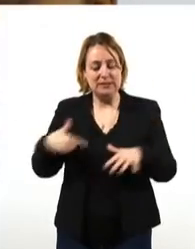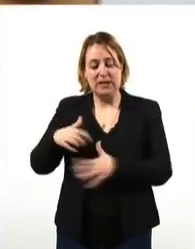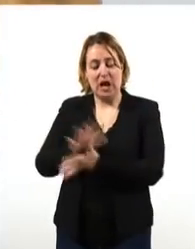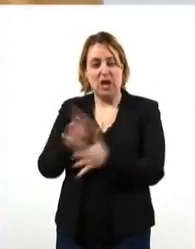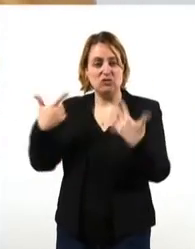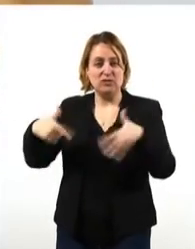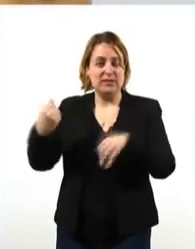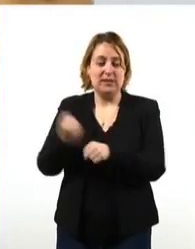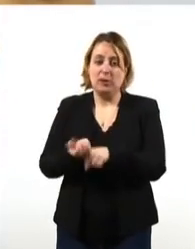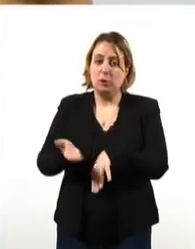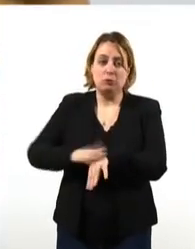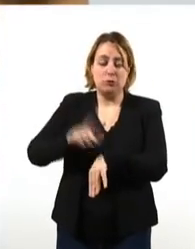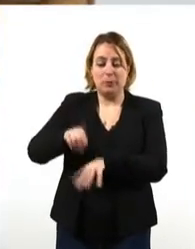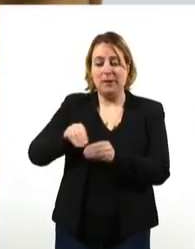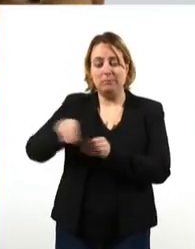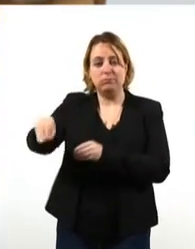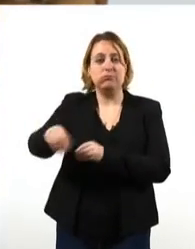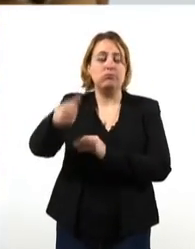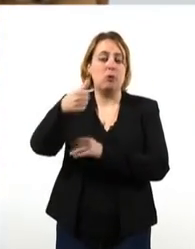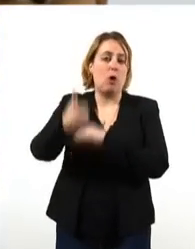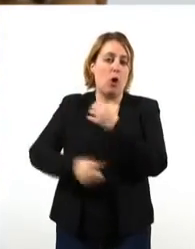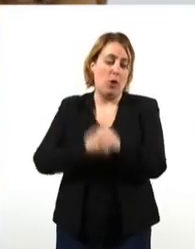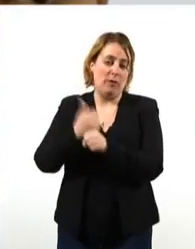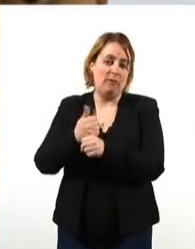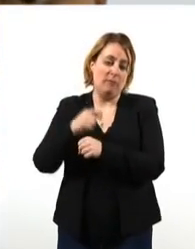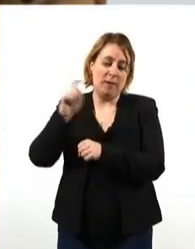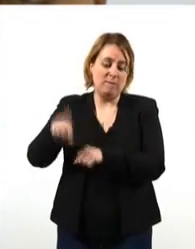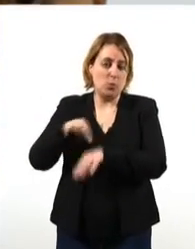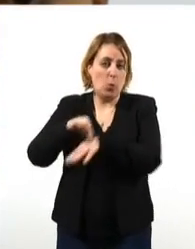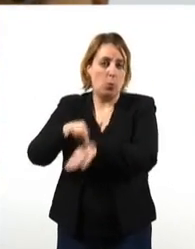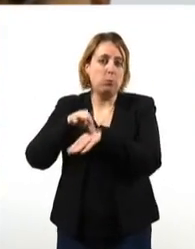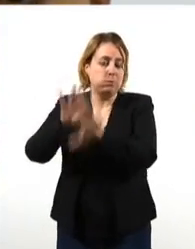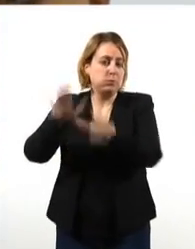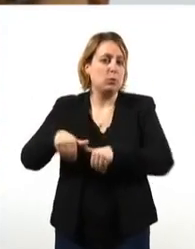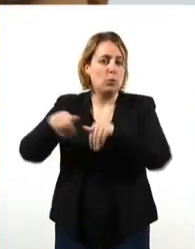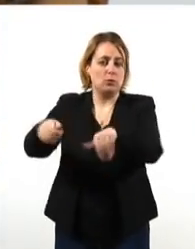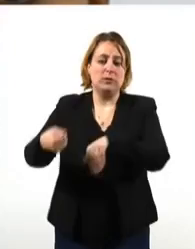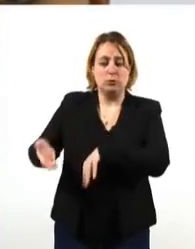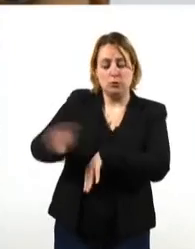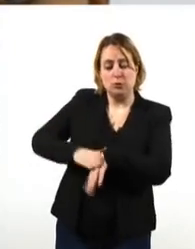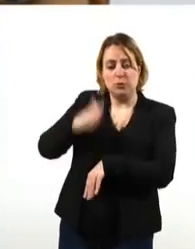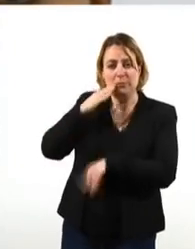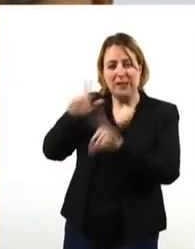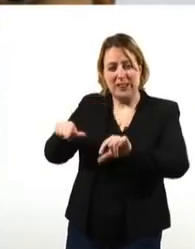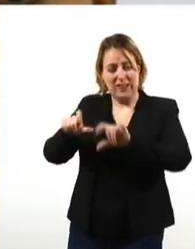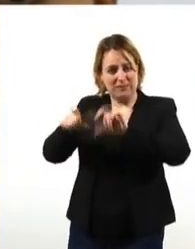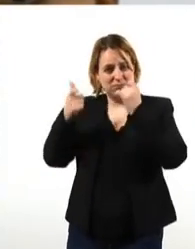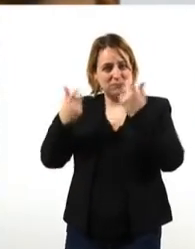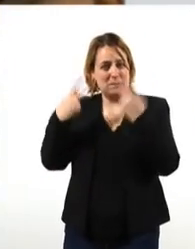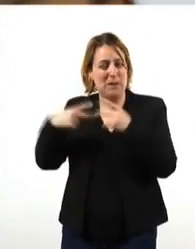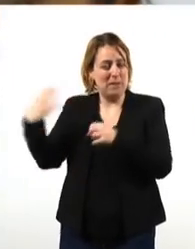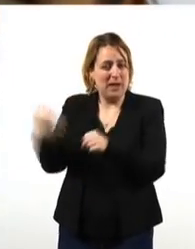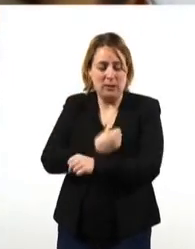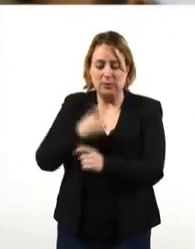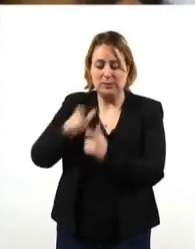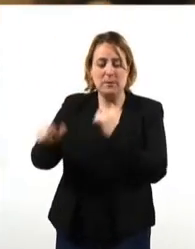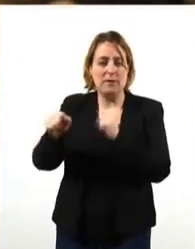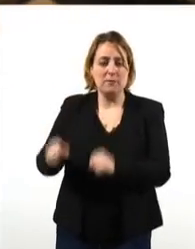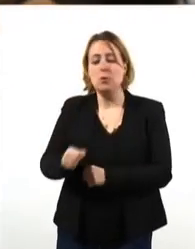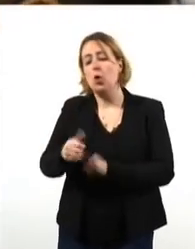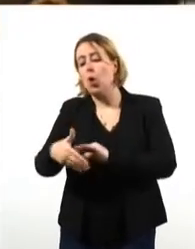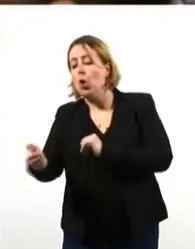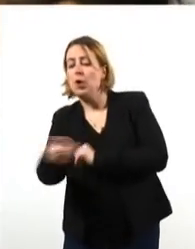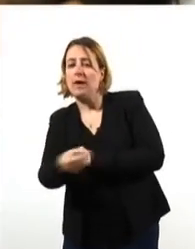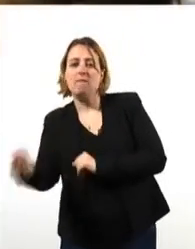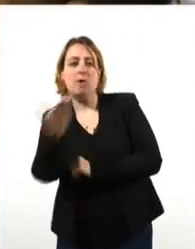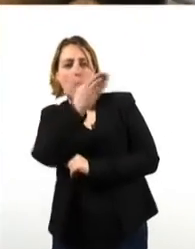un an, ils vont encore devoir se faire conduire. Alors que ça pourrait énormément aider les parents qui conduisent leurs élèves un peu, enfin leurs enfants un